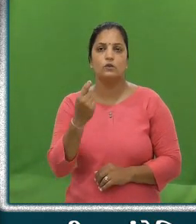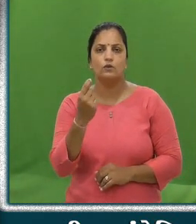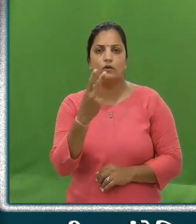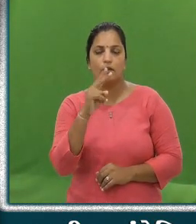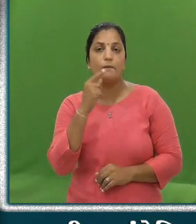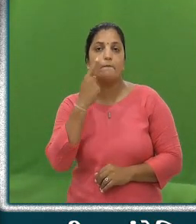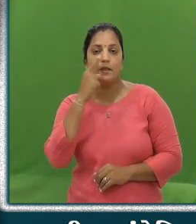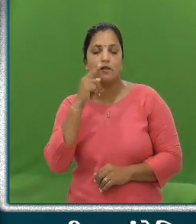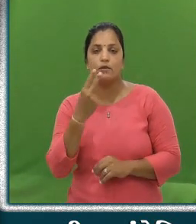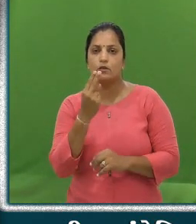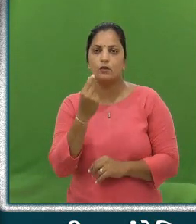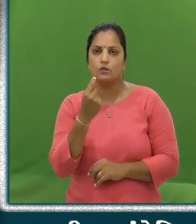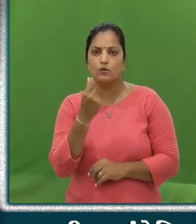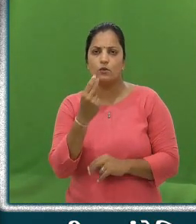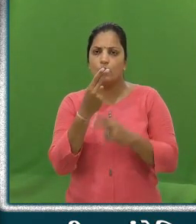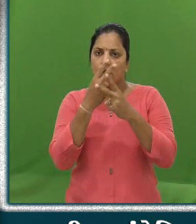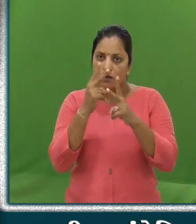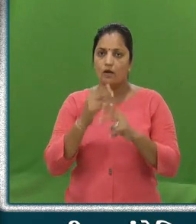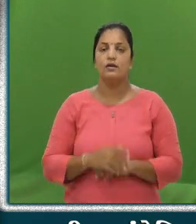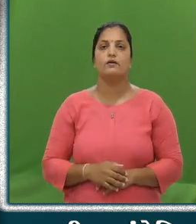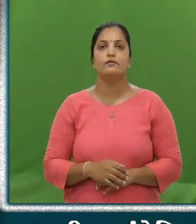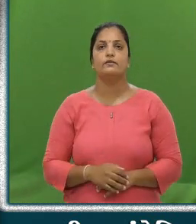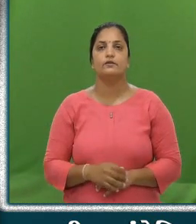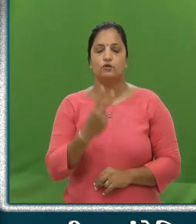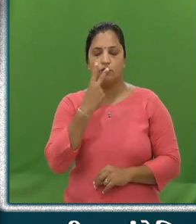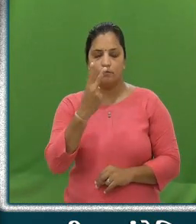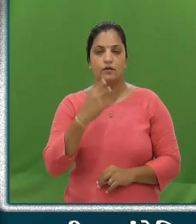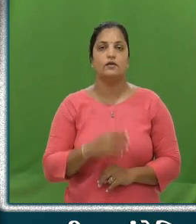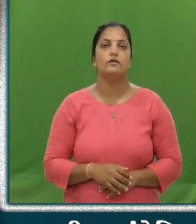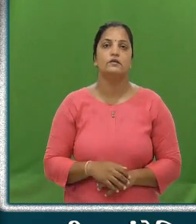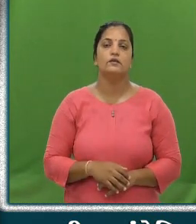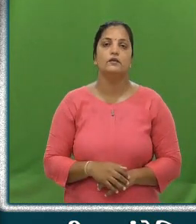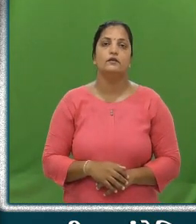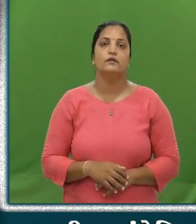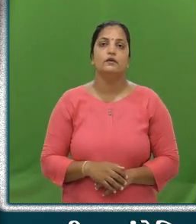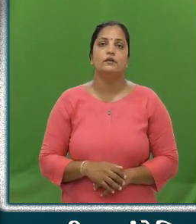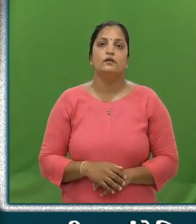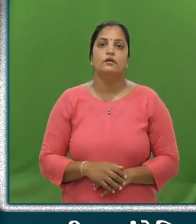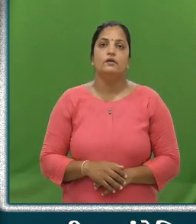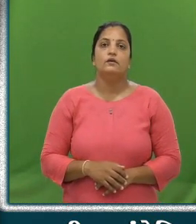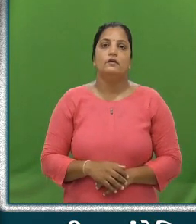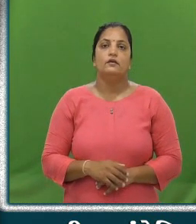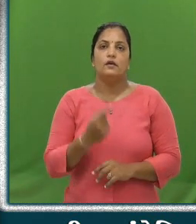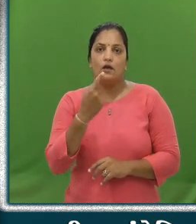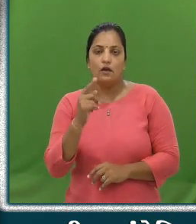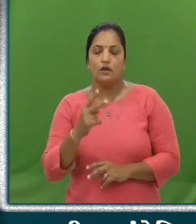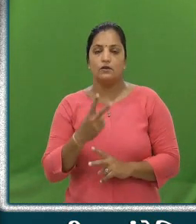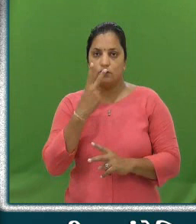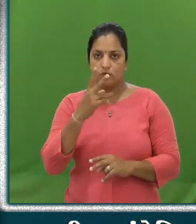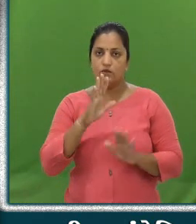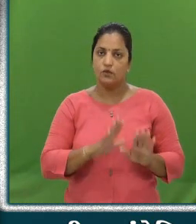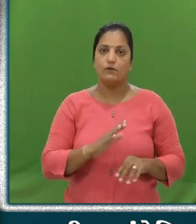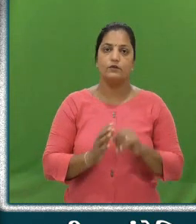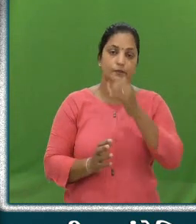તો પિતૃ પેઢી કરતા જે કહેવામાં આવે છે કે થોડા અલગ લક્ષણ ધરાવતા હોય છે અને જે આ અલગ લક્ષણ